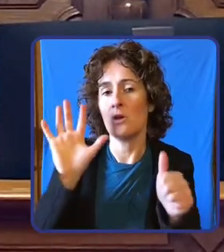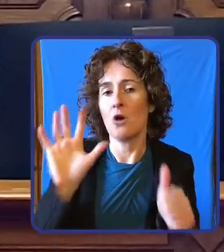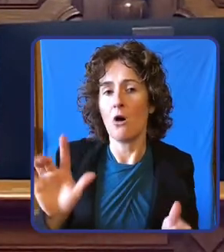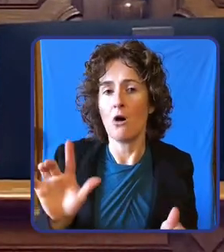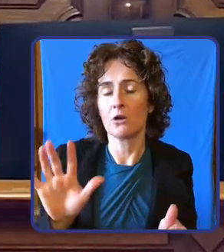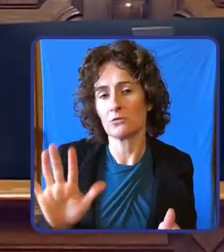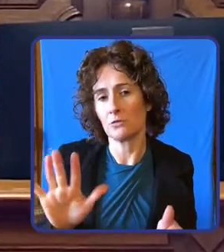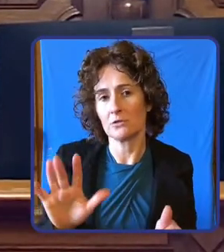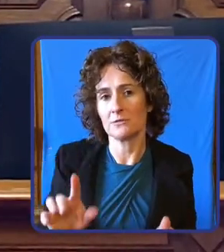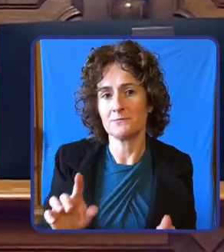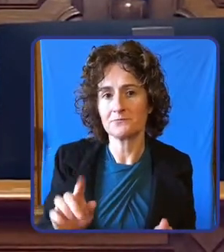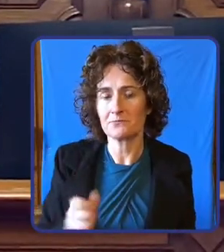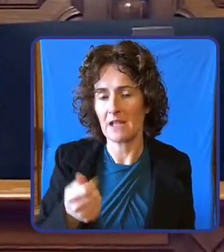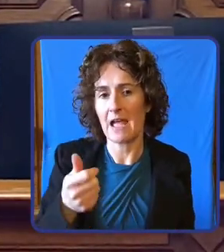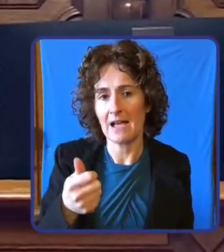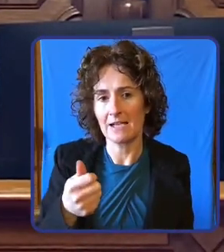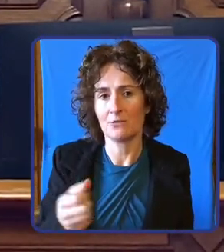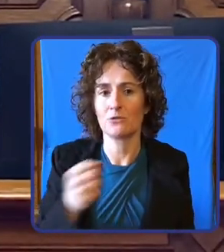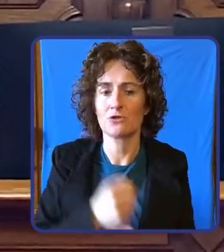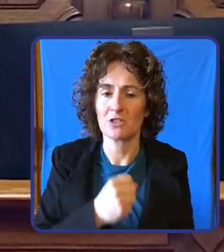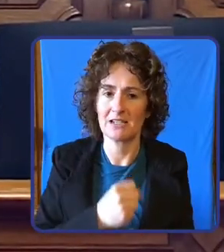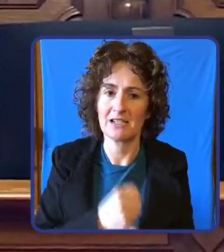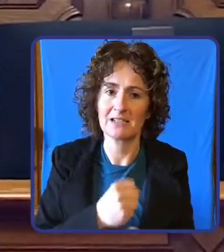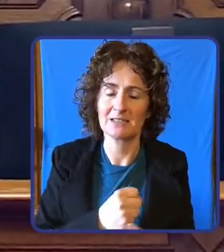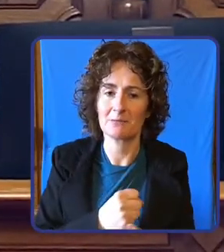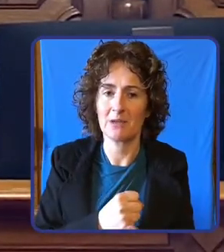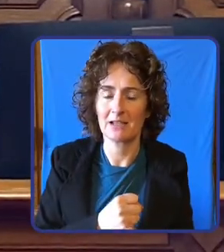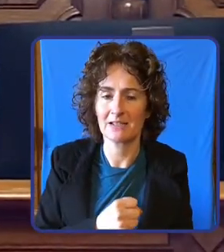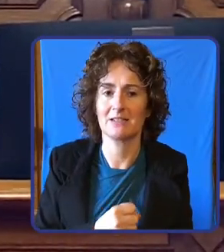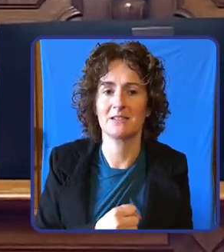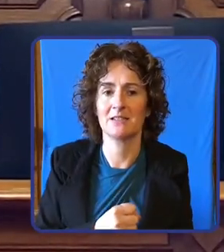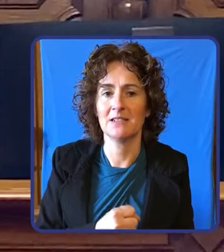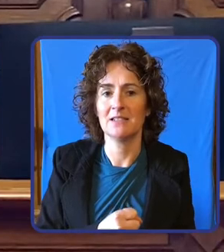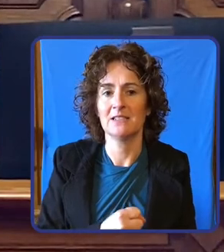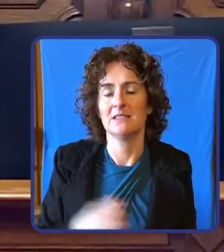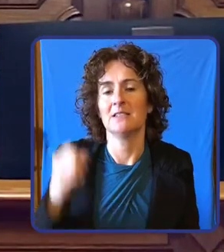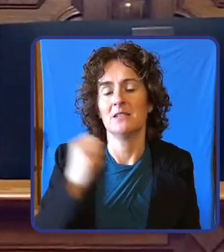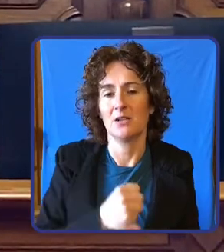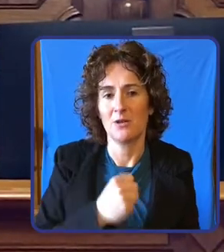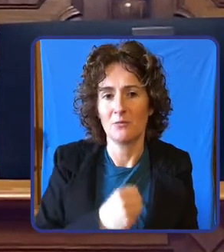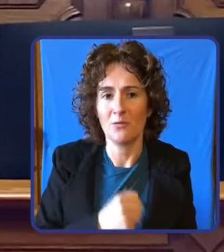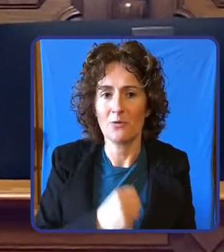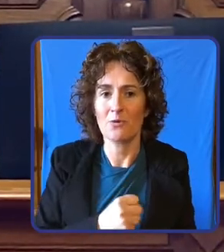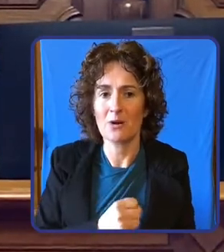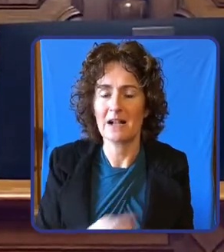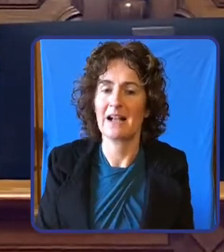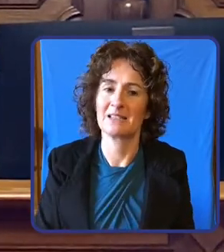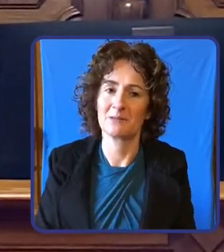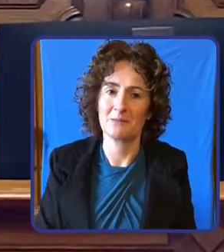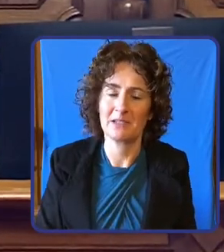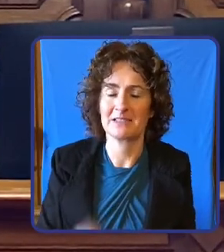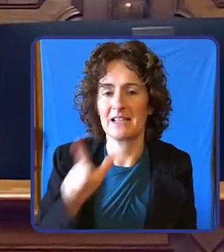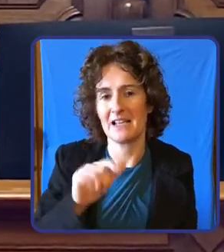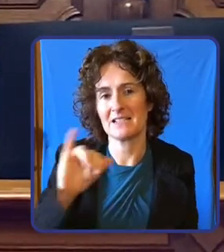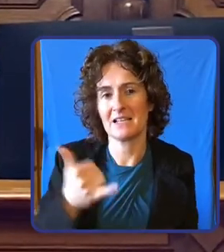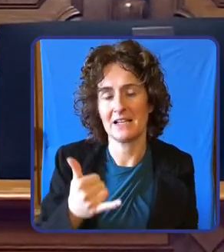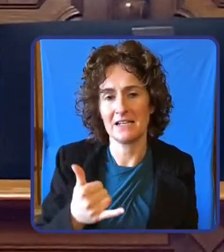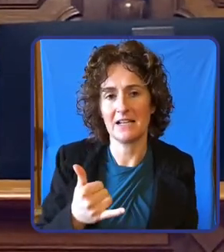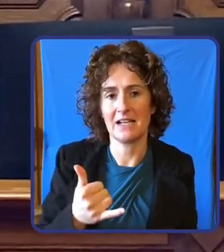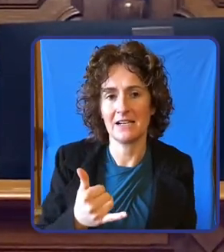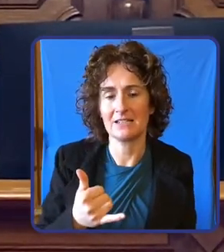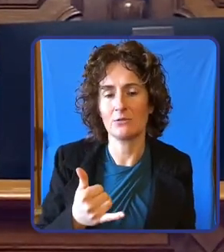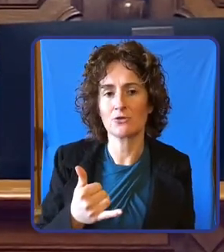mint amikor még Lázár Jánosék csinálták ezt. Hirtelen, ugyanaz a kivitelező is az ország legdrágábbjából az ország